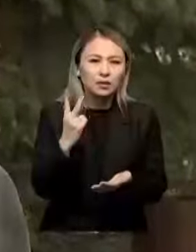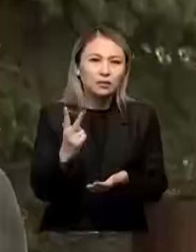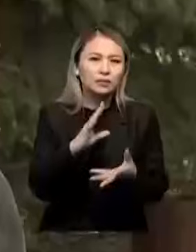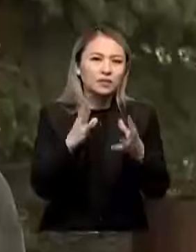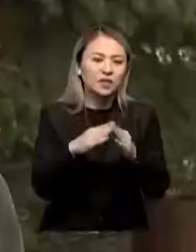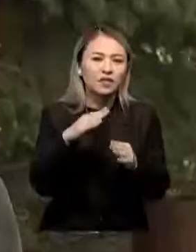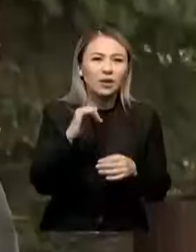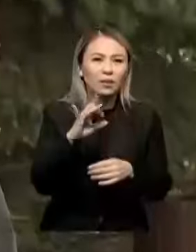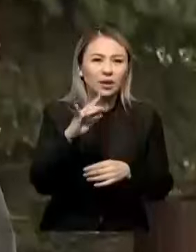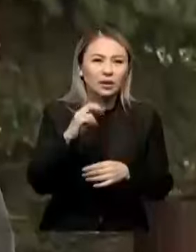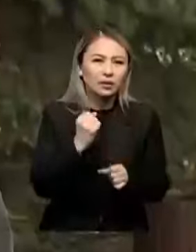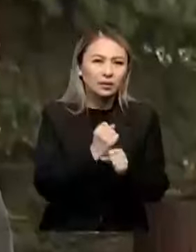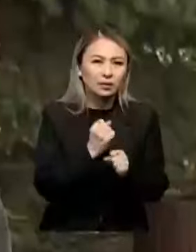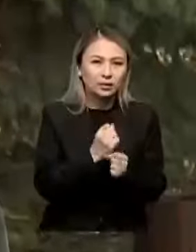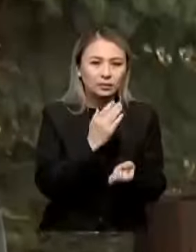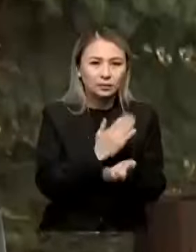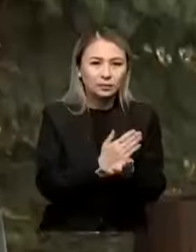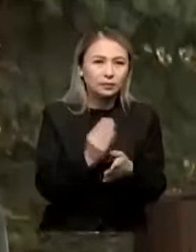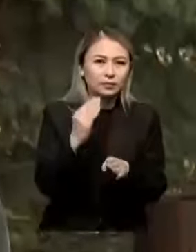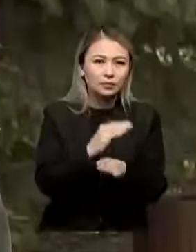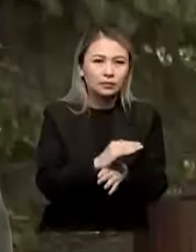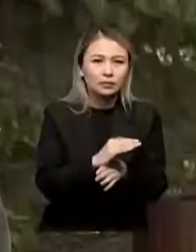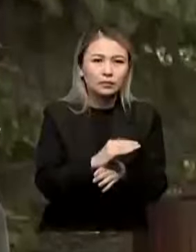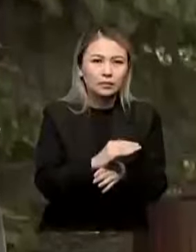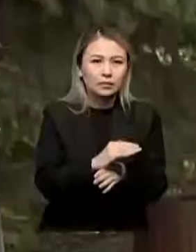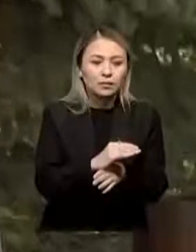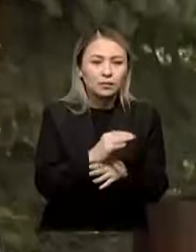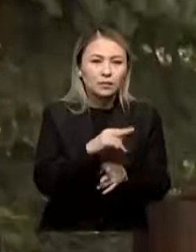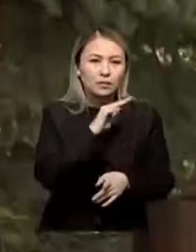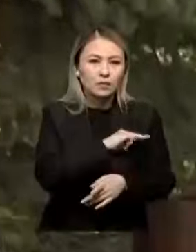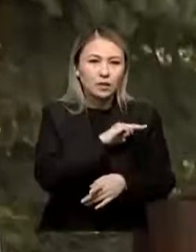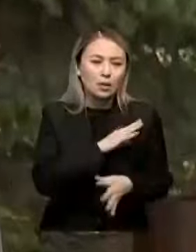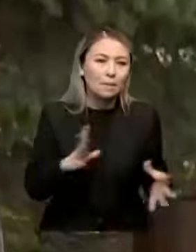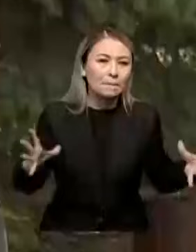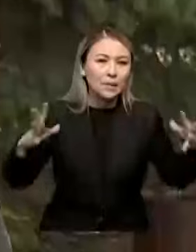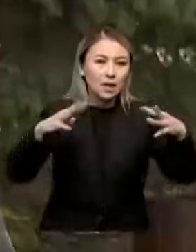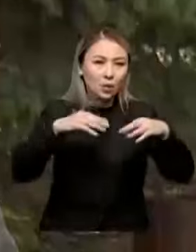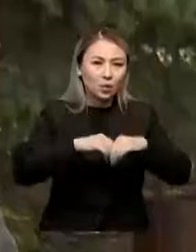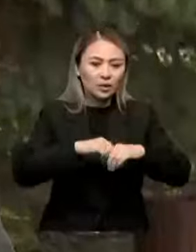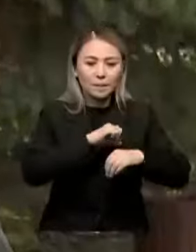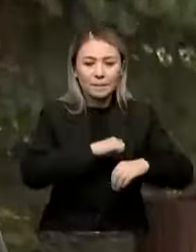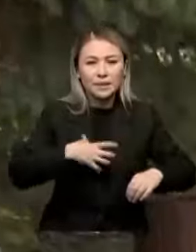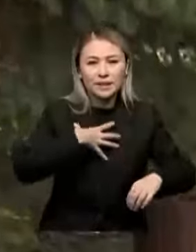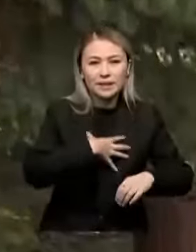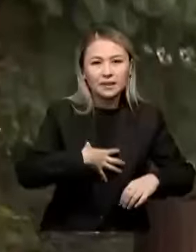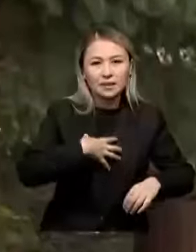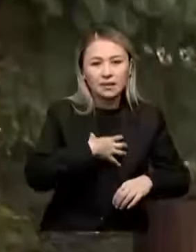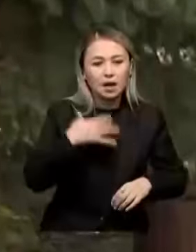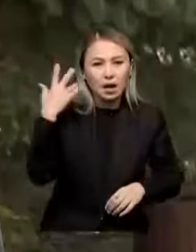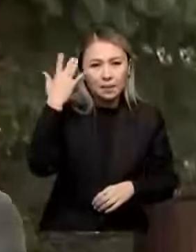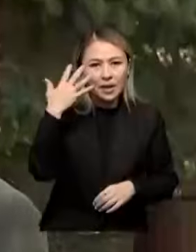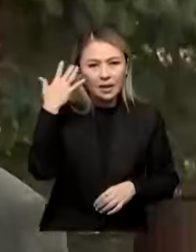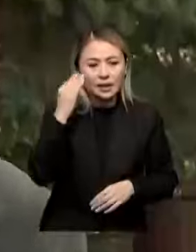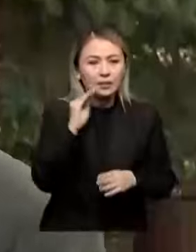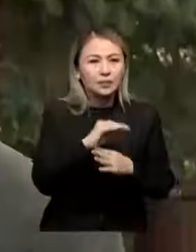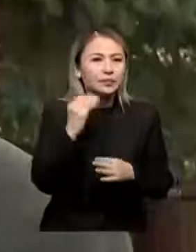обогатительный фабрика салынып. Алла жазса, біз осылардың жұмысын бәрін қосқанда, ең негізгі қанекеңнің арманы,